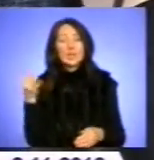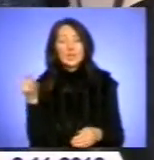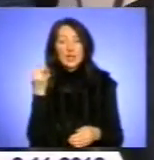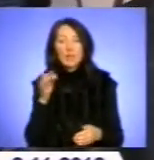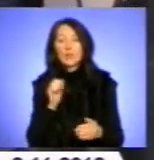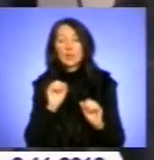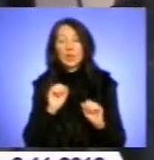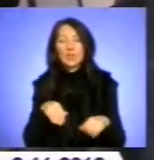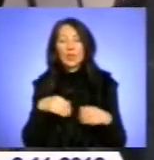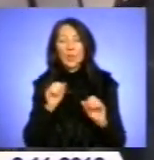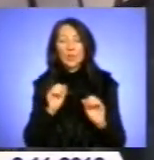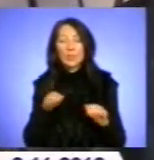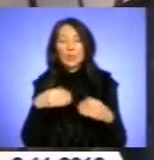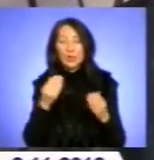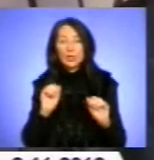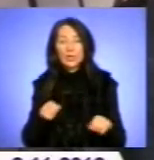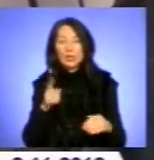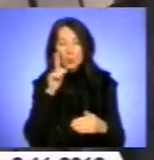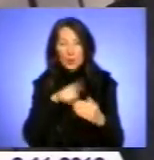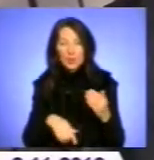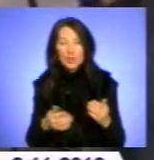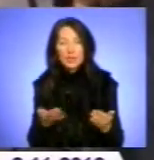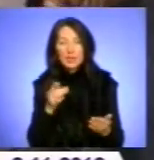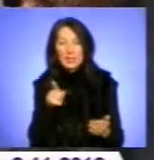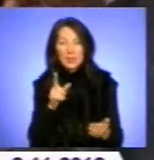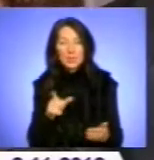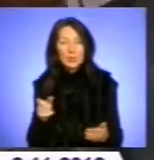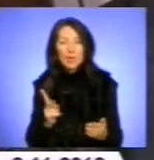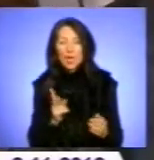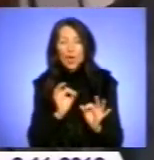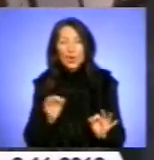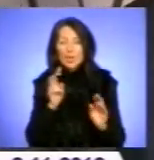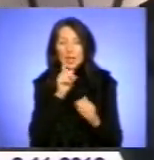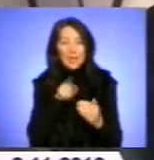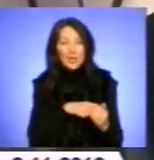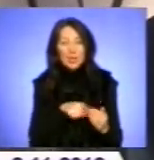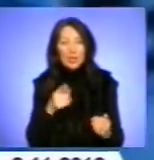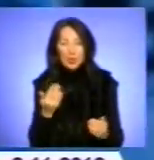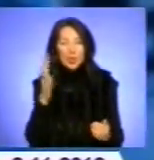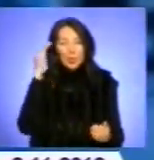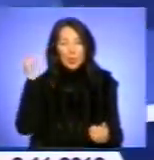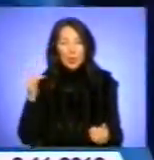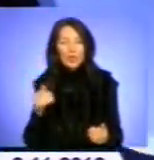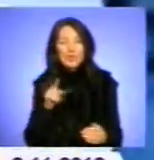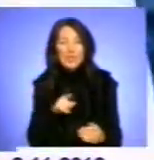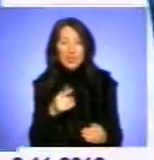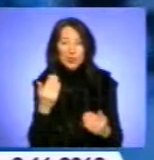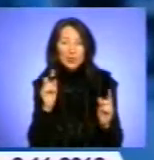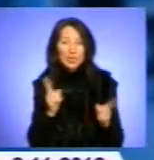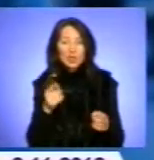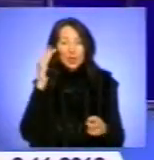повірити навіть тим дітям, які ніколи не вірили, що вони обдаровані, в те, що вони все-таки обдаровані.